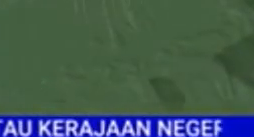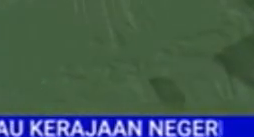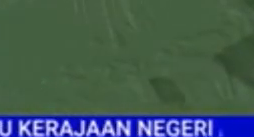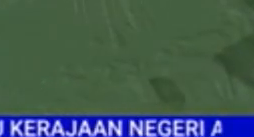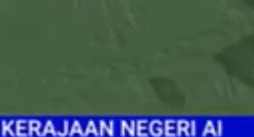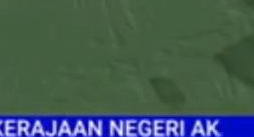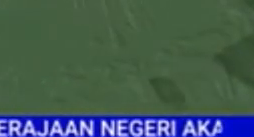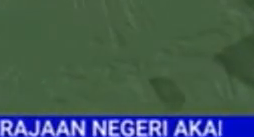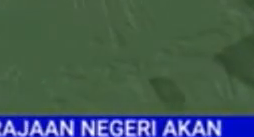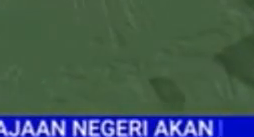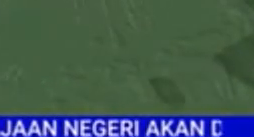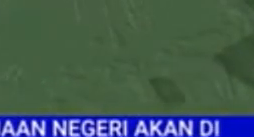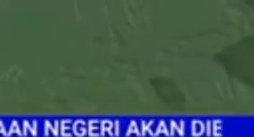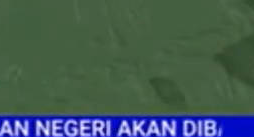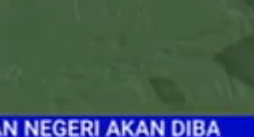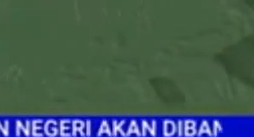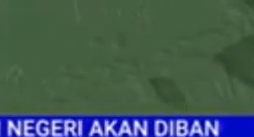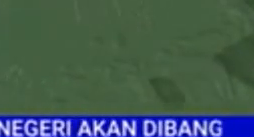sahabat